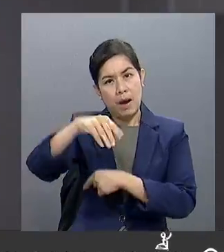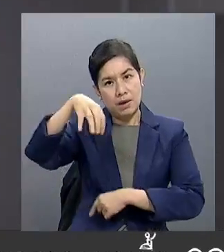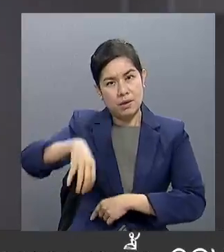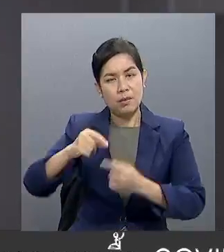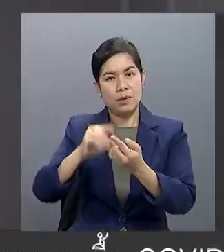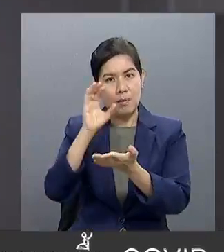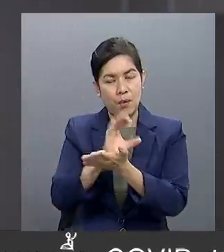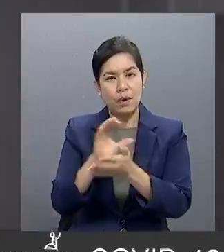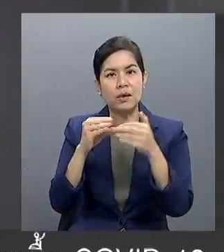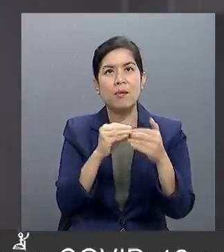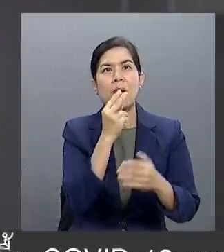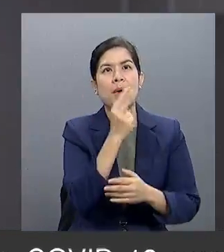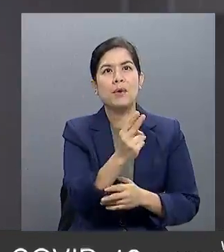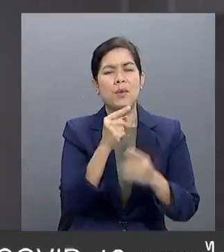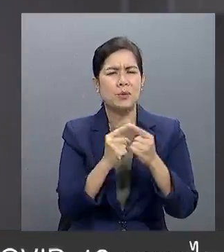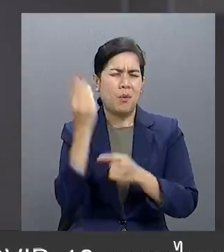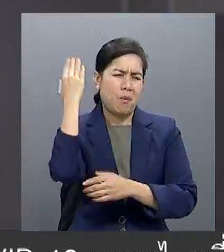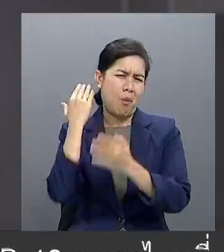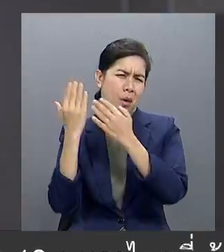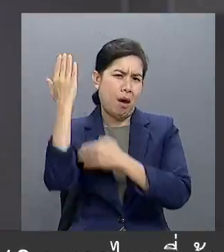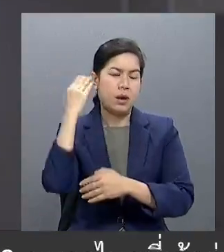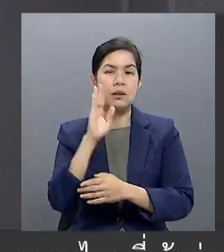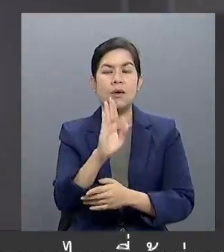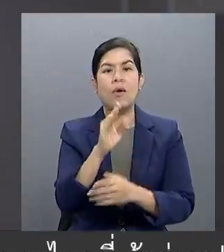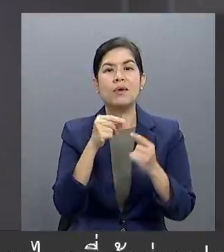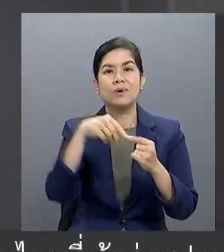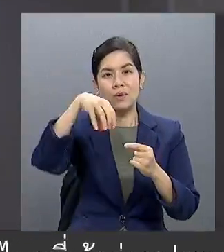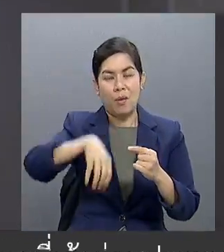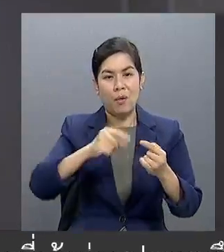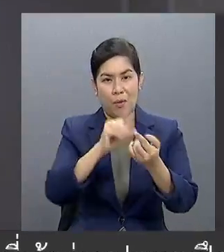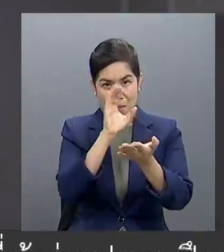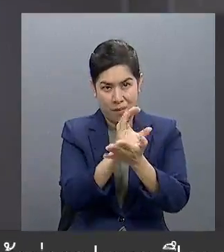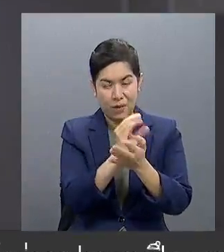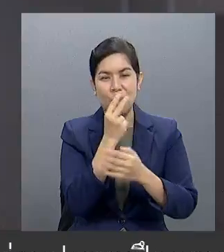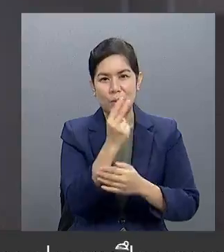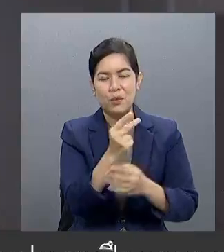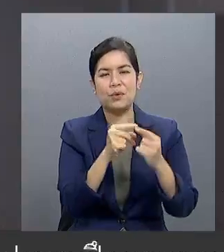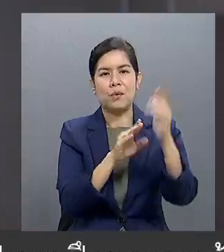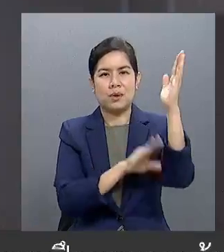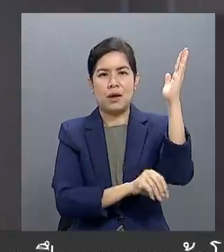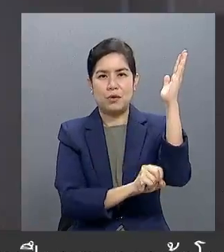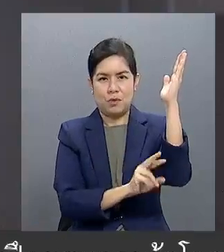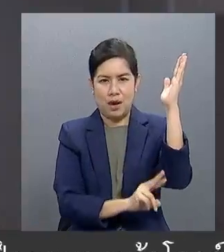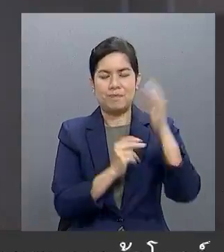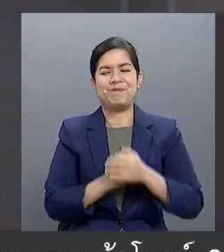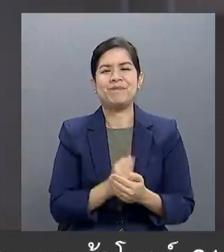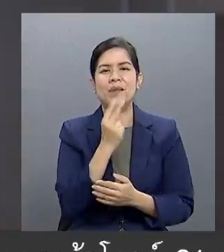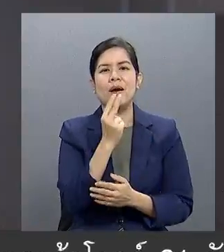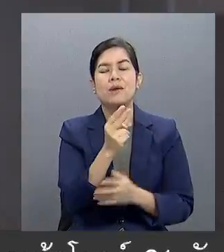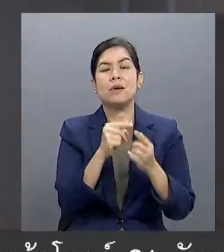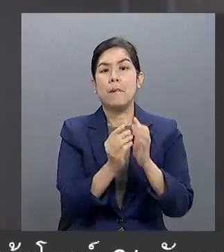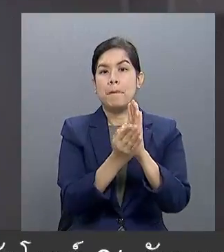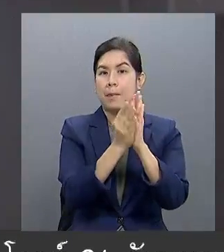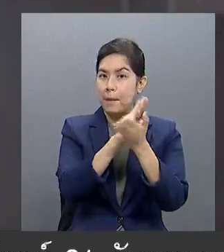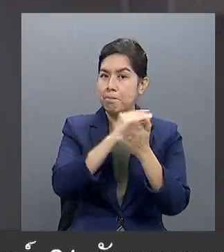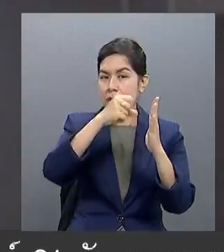เก่าแก่ของโรงพักเก่าที่สุราษฎร์ธานีต่างหากครับใจเย็นๆนะครับอาจจะเป็นอย่างไรนะครับที่นั่นเขามีการรีโนเวทแล้วก็ไม่ได้พาใครไปขึ้นด